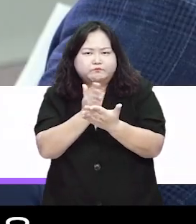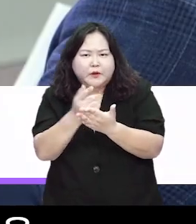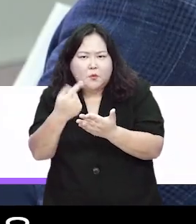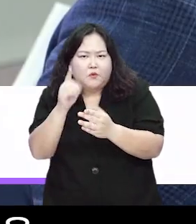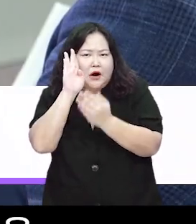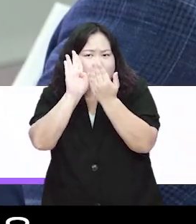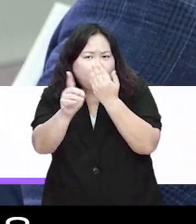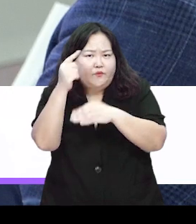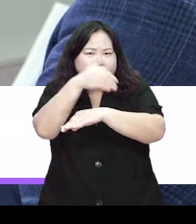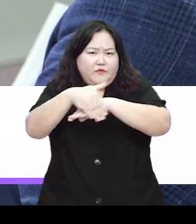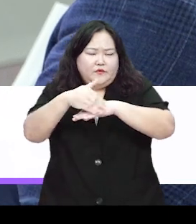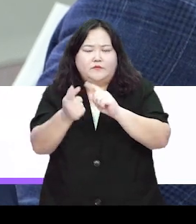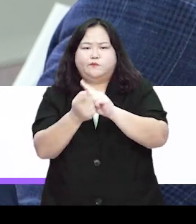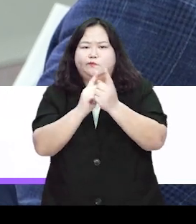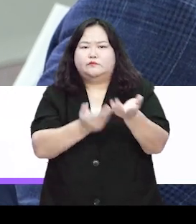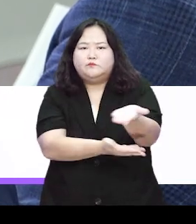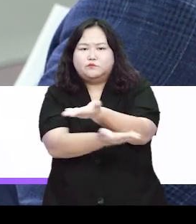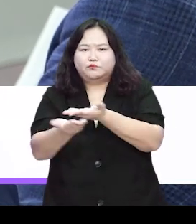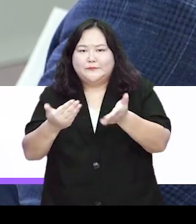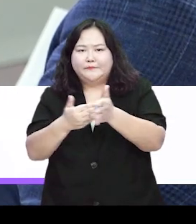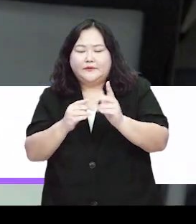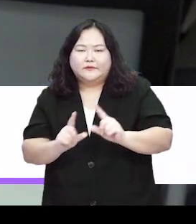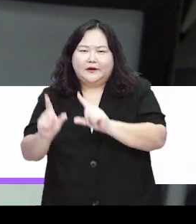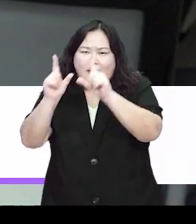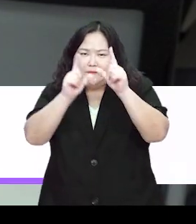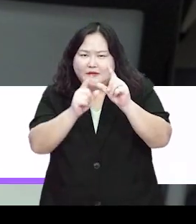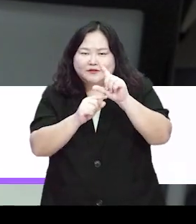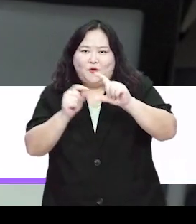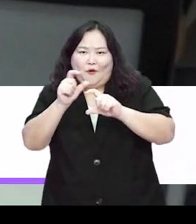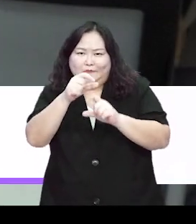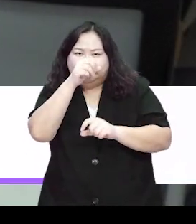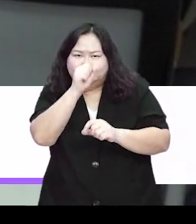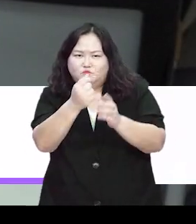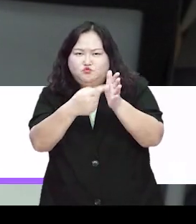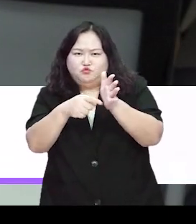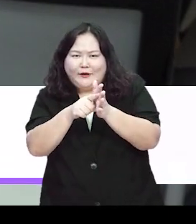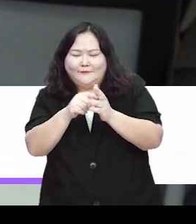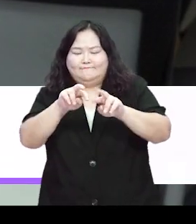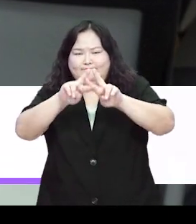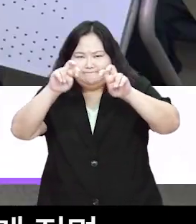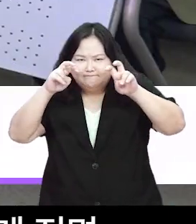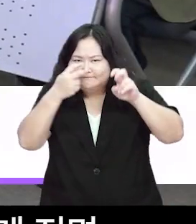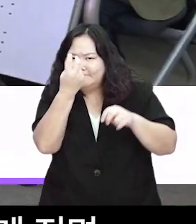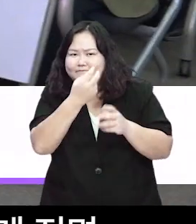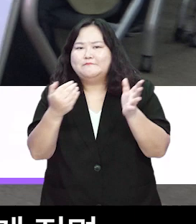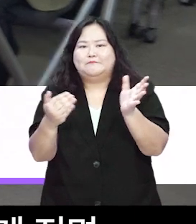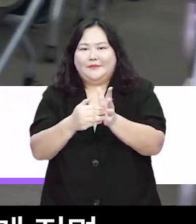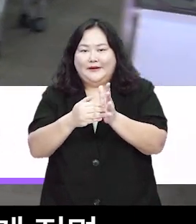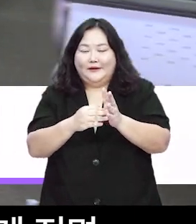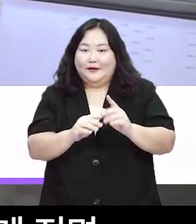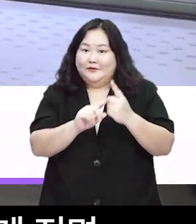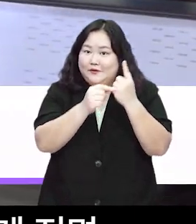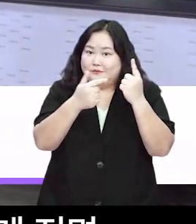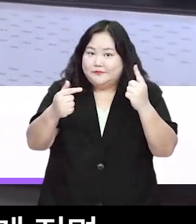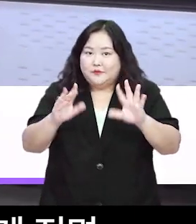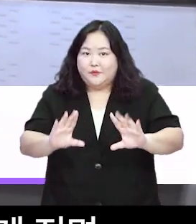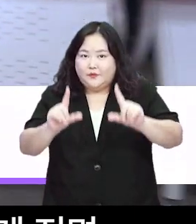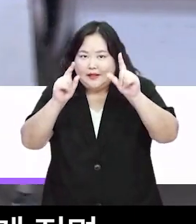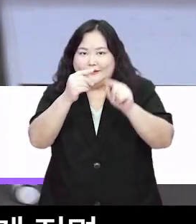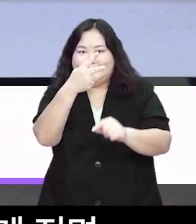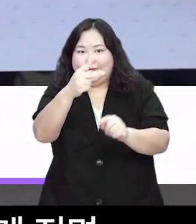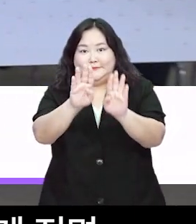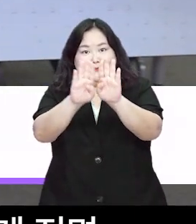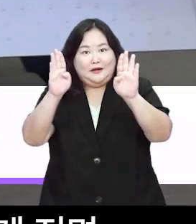주요 사업 추진 계획을 공유하며 시민 매질 향상을 위한 방안을 모색했습니다 한편 선안시는 올 상반기